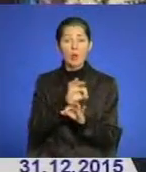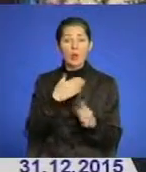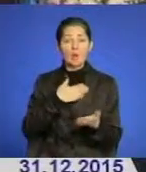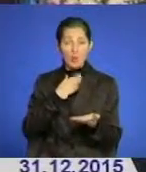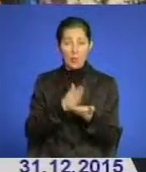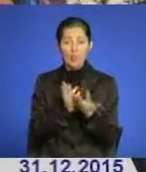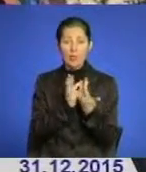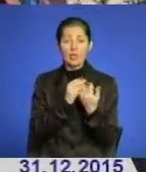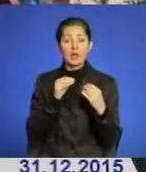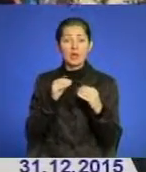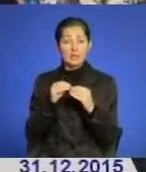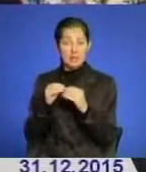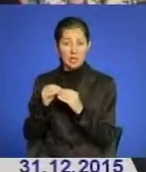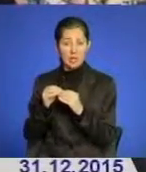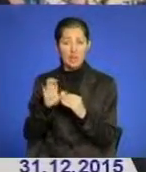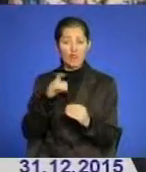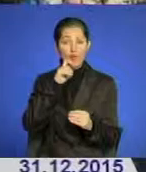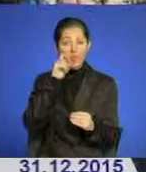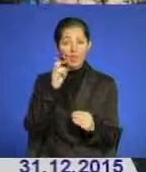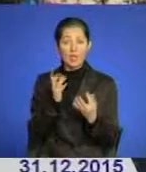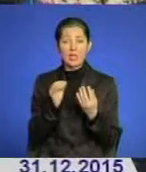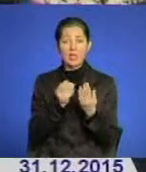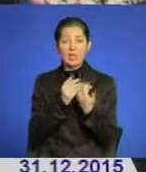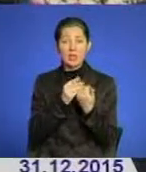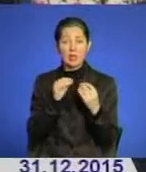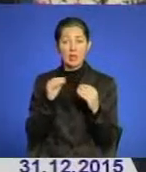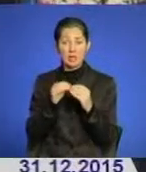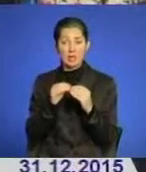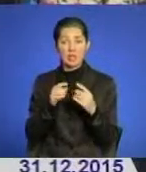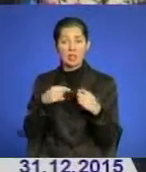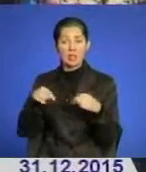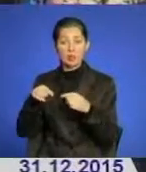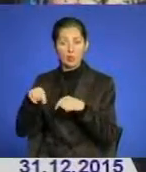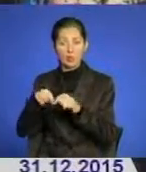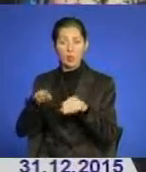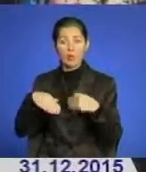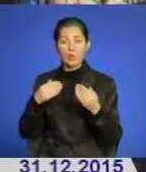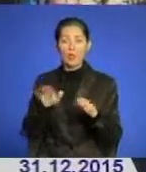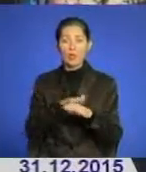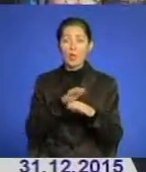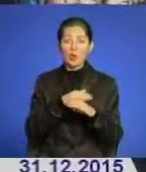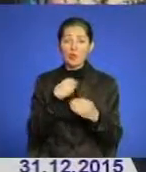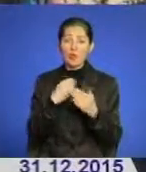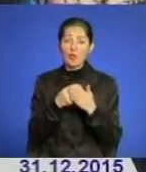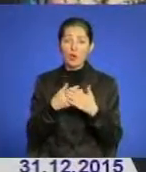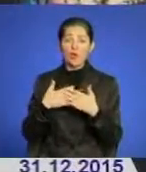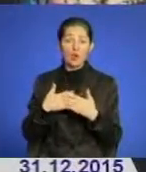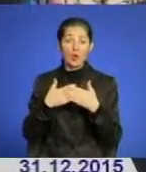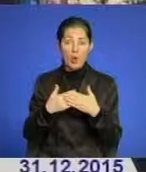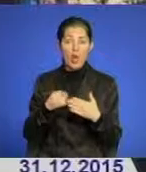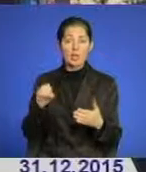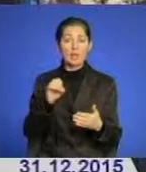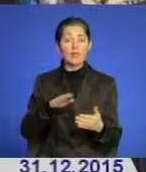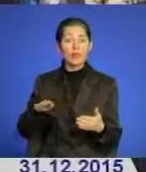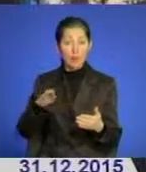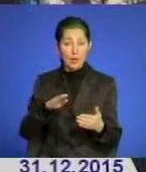маємо кілька десятків в Україні і кілька десятків структур пропонують благодійних фондів, громад європейських пропонують